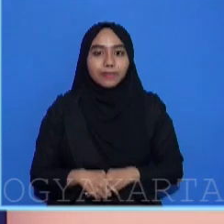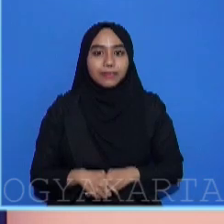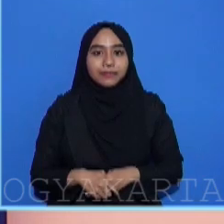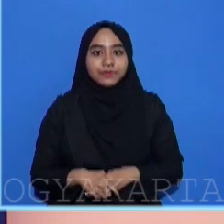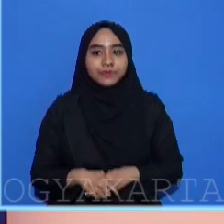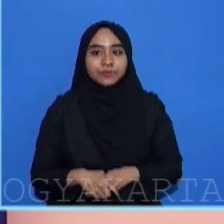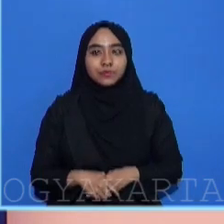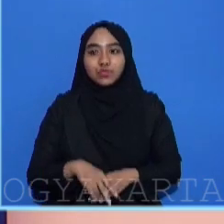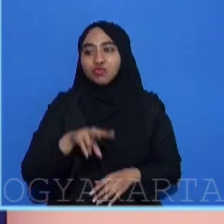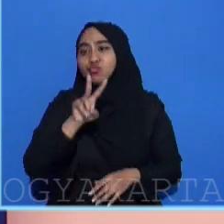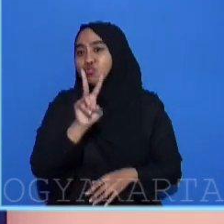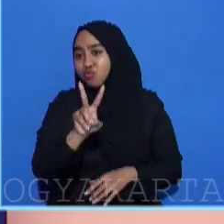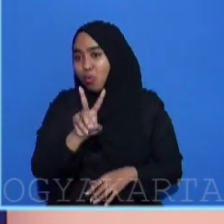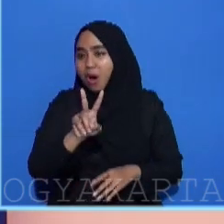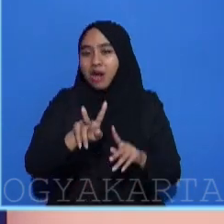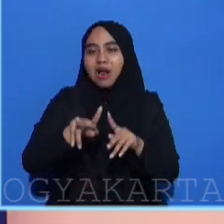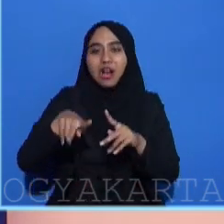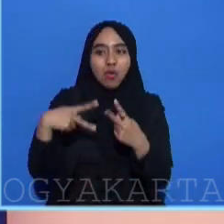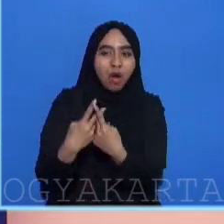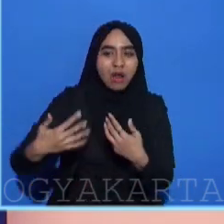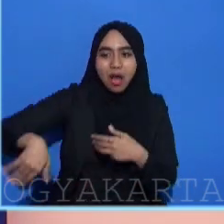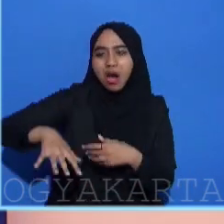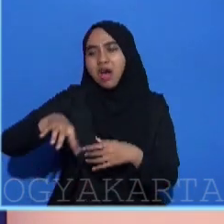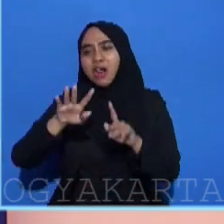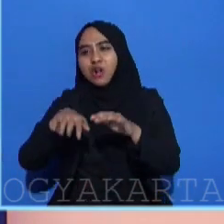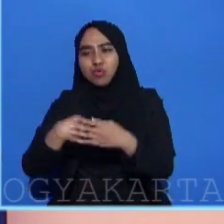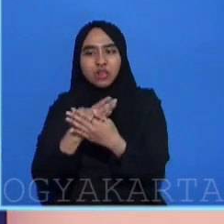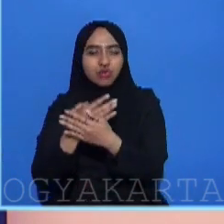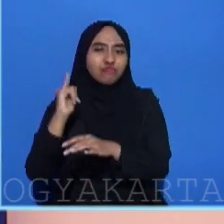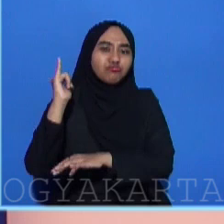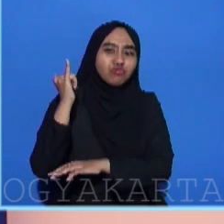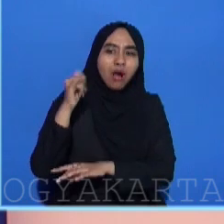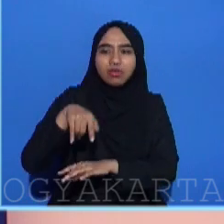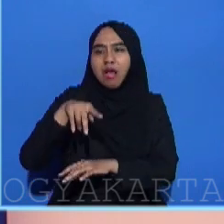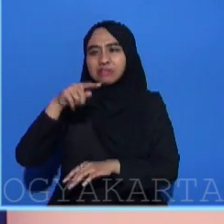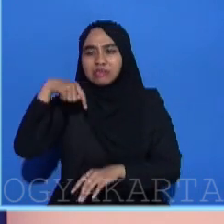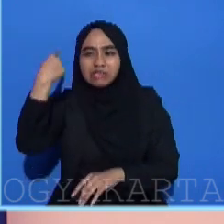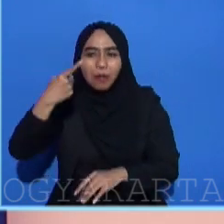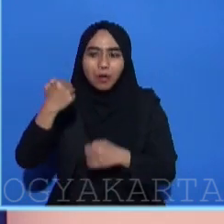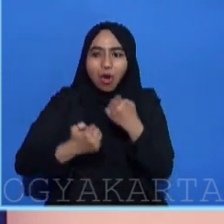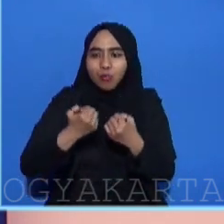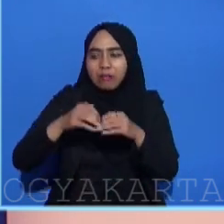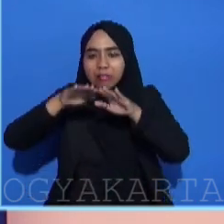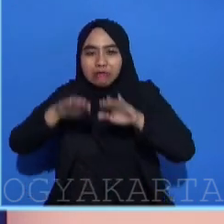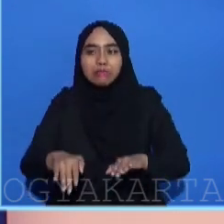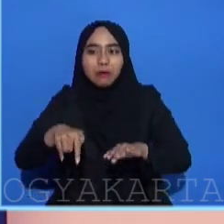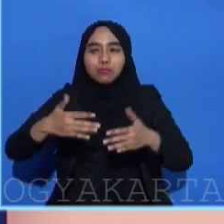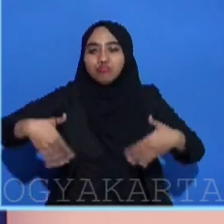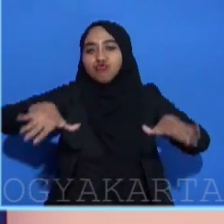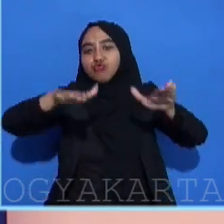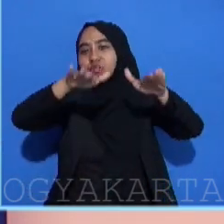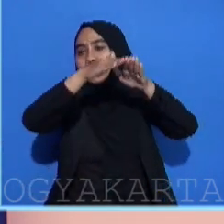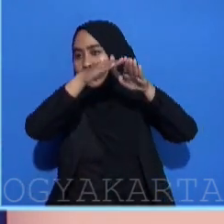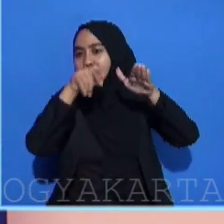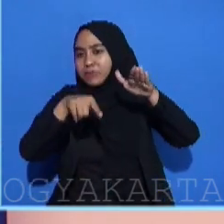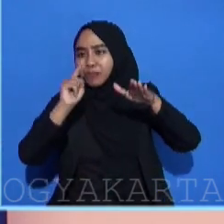dua keluarga di kabupaten Gunungkidul Daerah Istimewa Yogyakarta terpaksa bertahun-tahun tinggal di puncak bukit meski